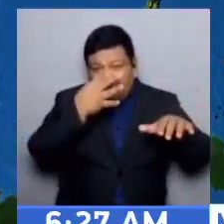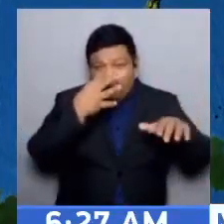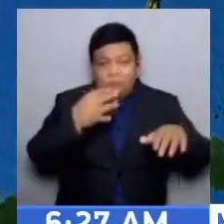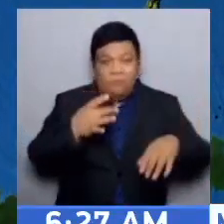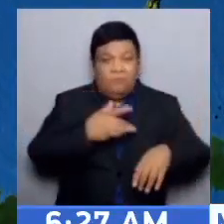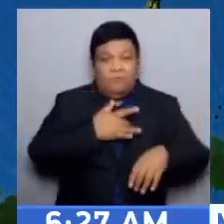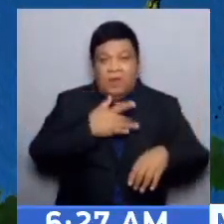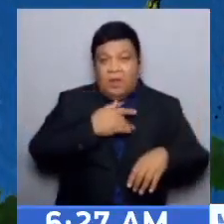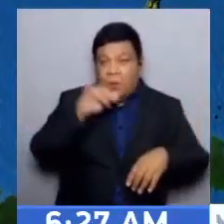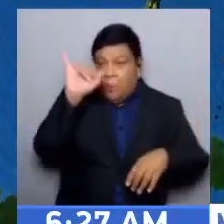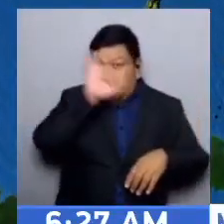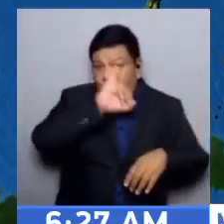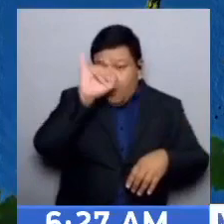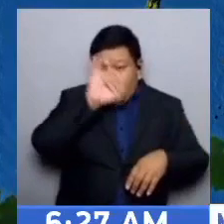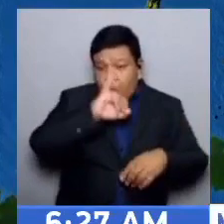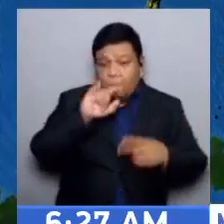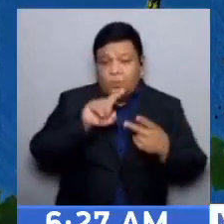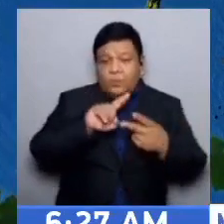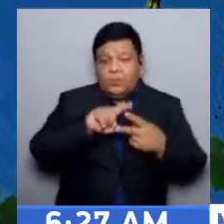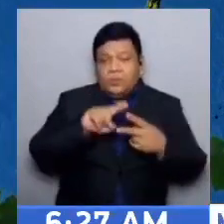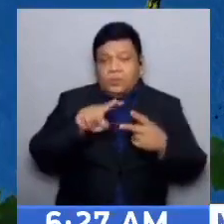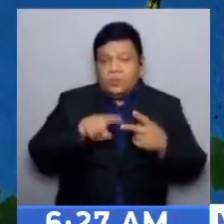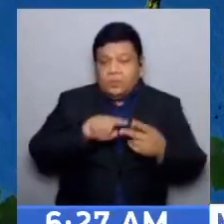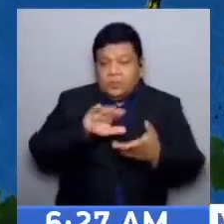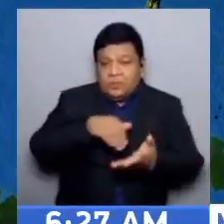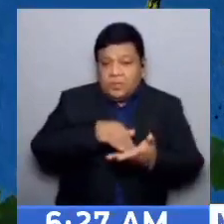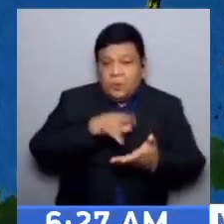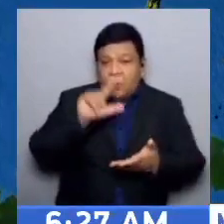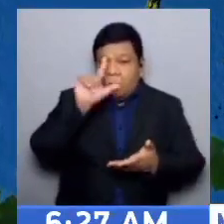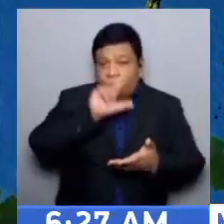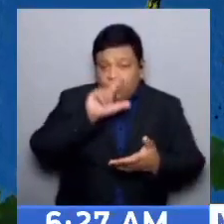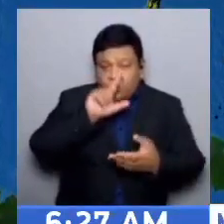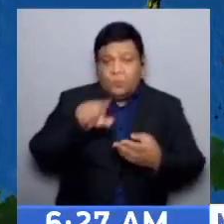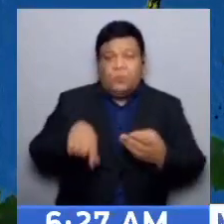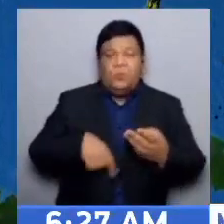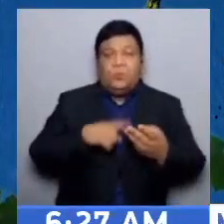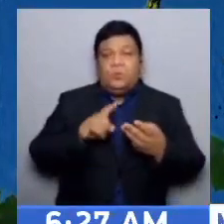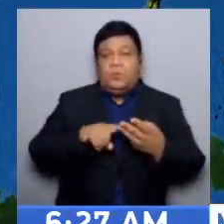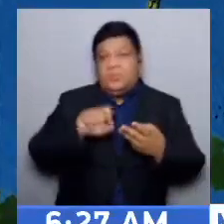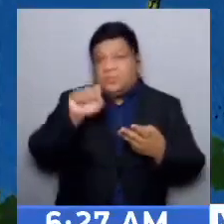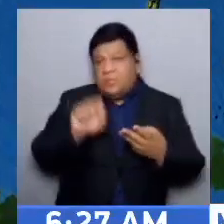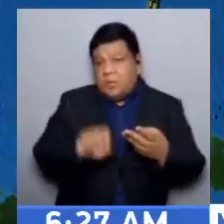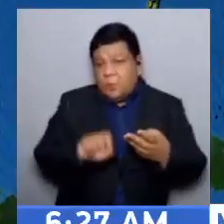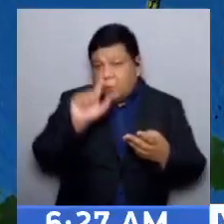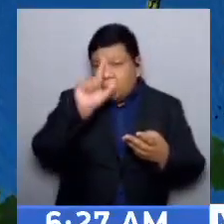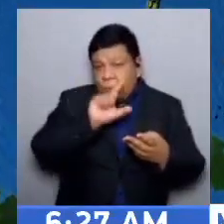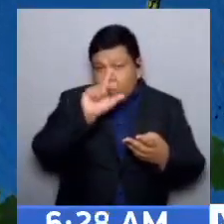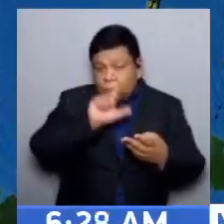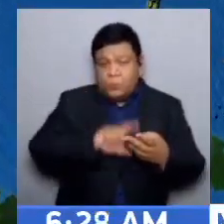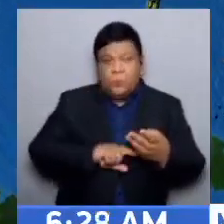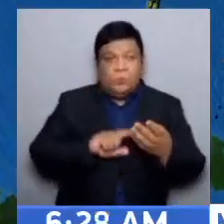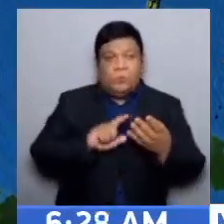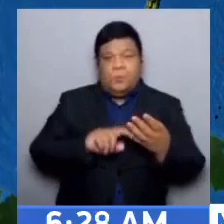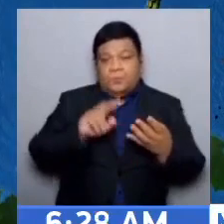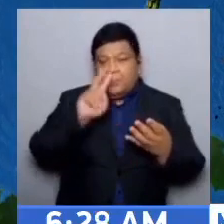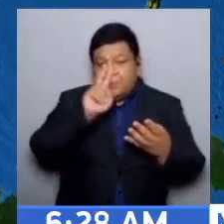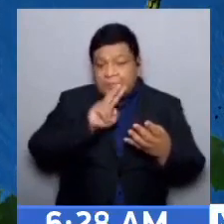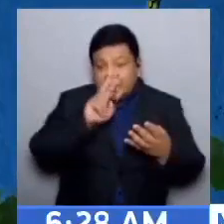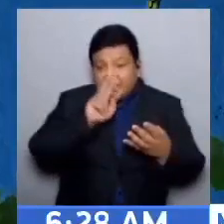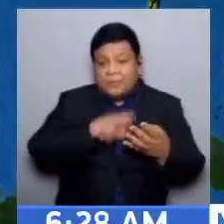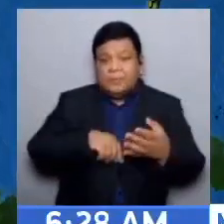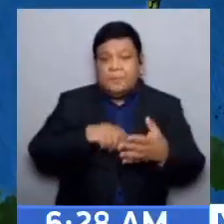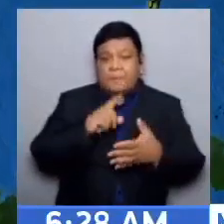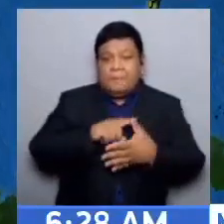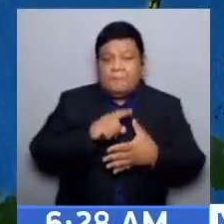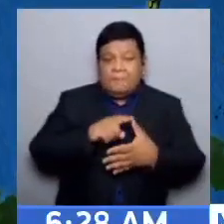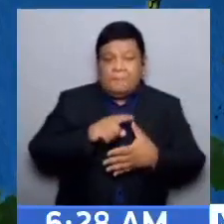ng Metro Manila, Southern Luzon, ilang bahagi po ng Visayas at Mindanao, kung hindi kulay pula, kulay dilaw